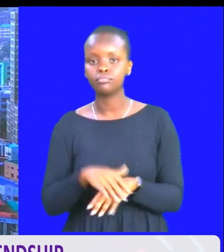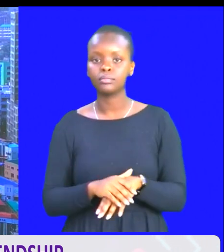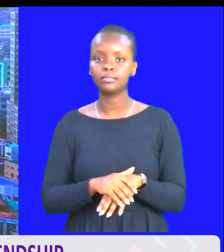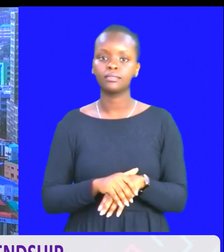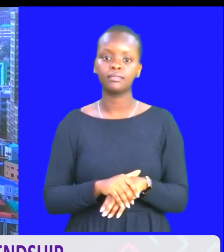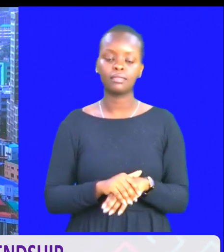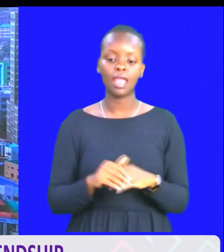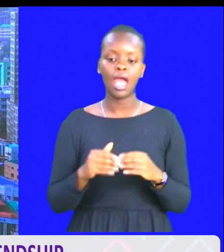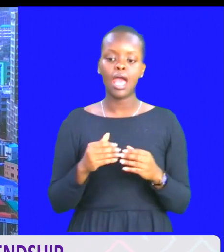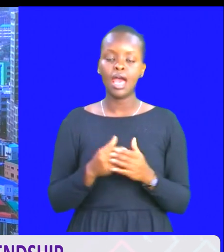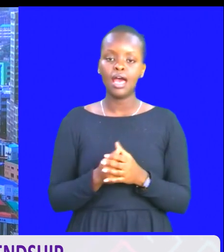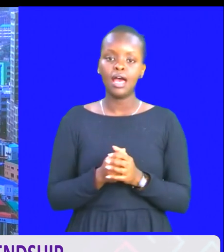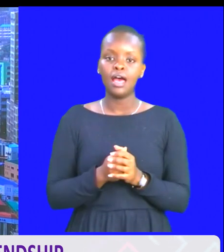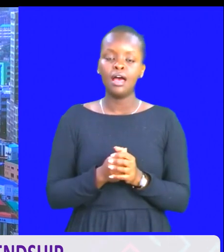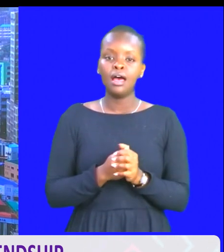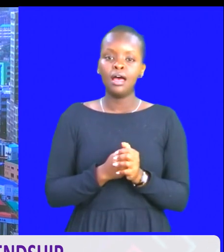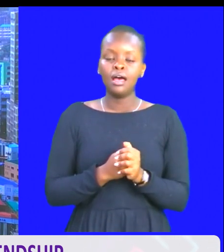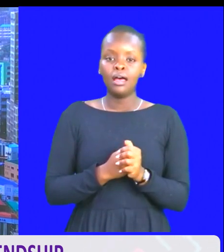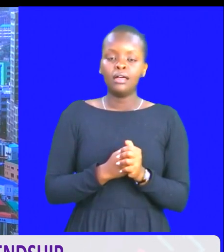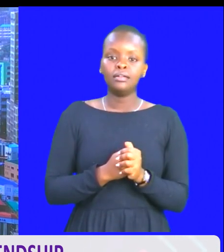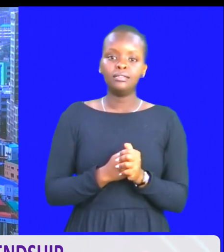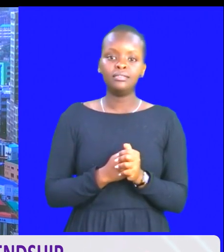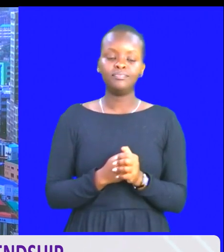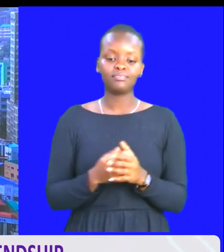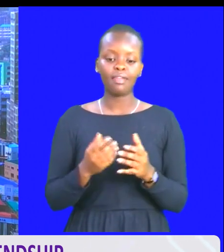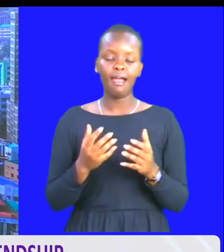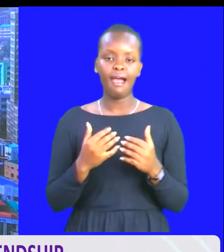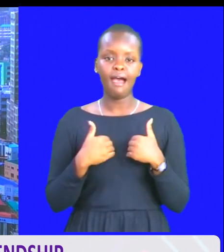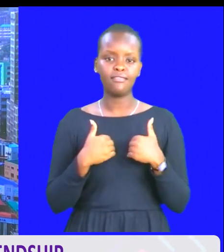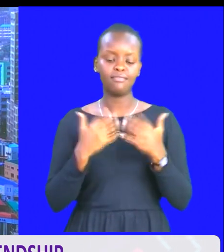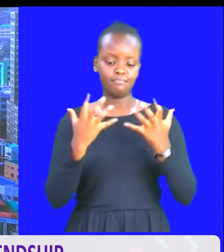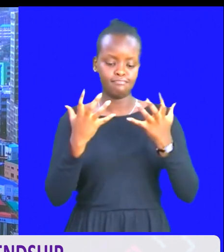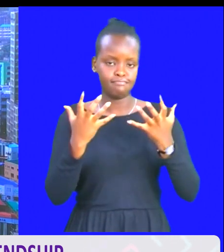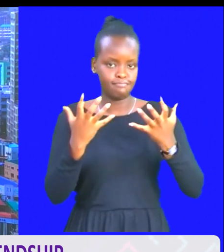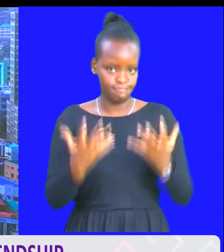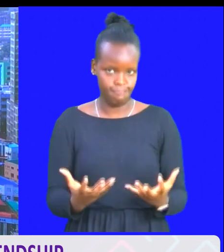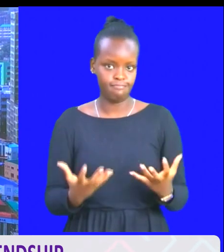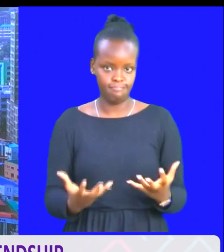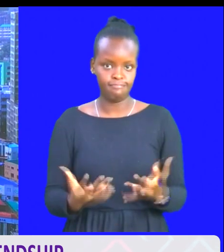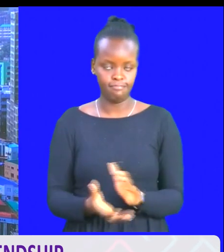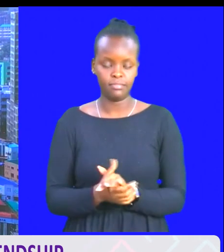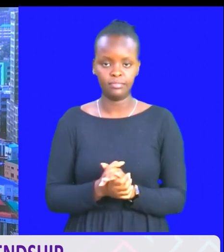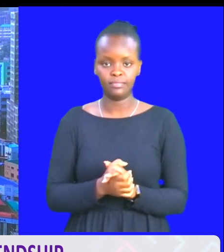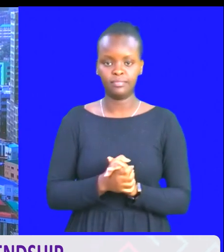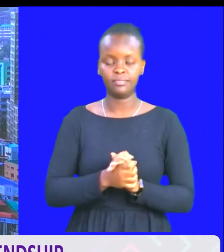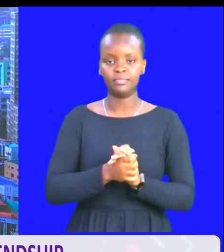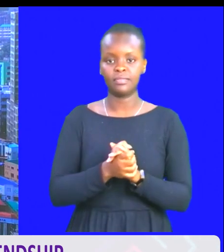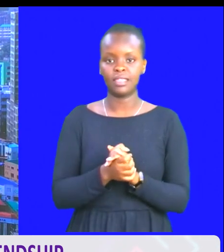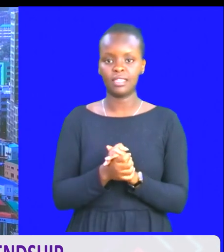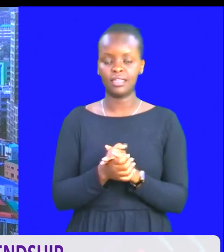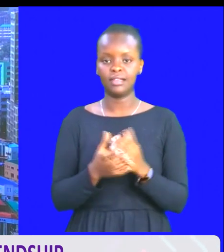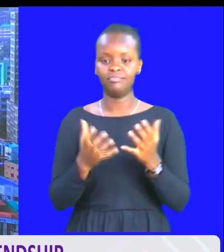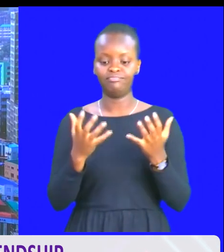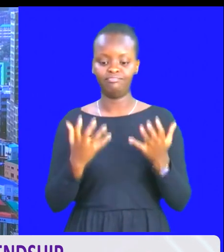it hold waters, you know, it holds a lot of water. Kuna uzito. Hapa unaangalia uzito kiasi yake. Uzito mlina kwa uzito kiasi